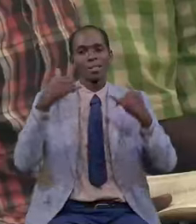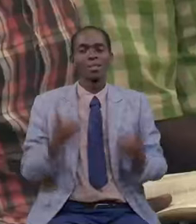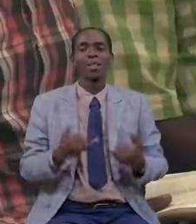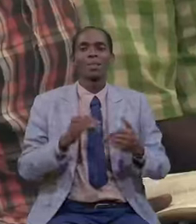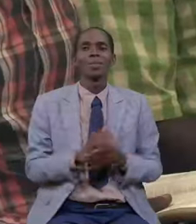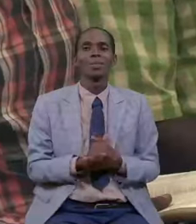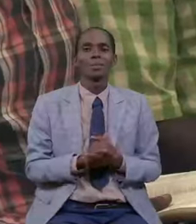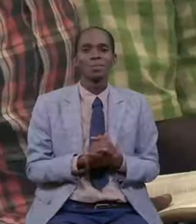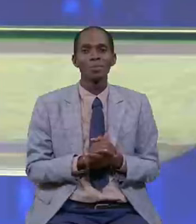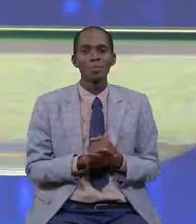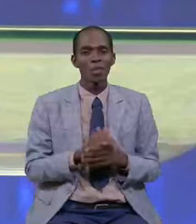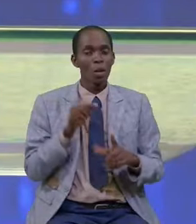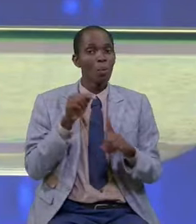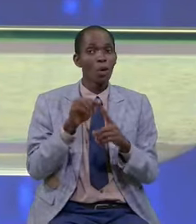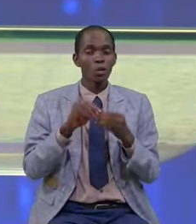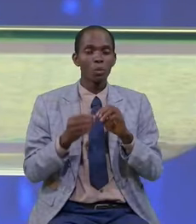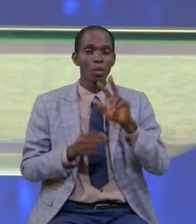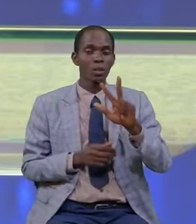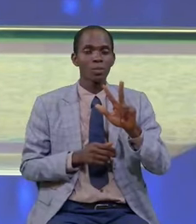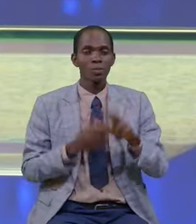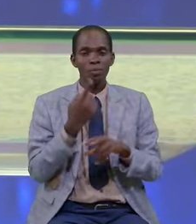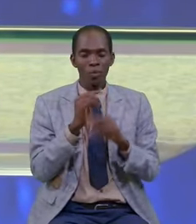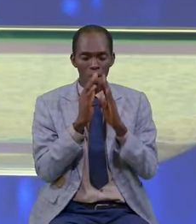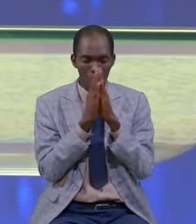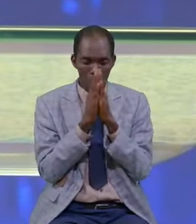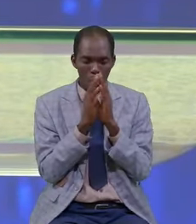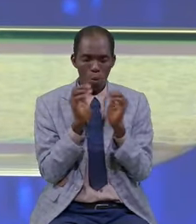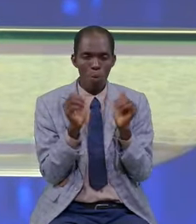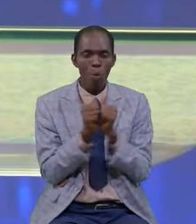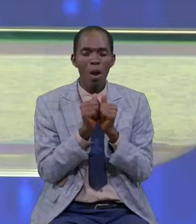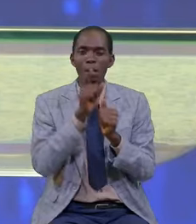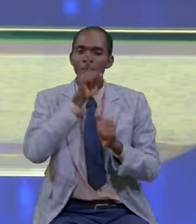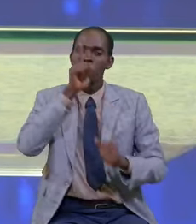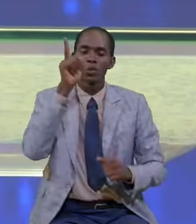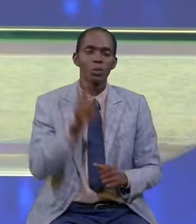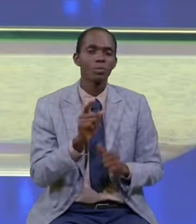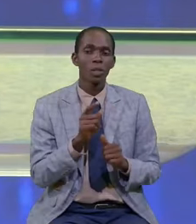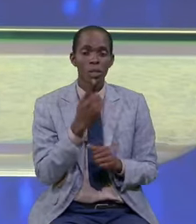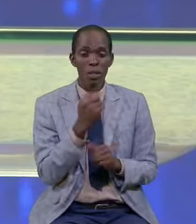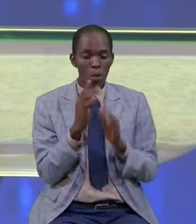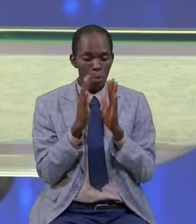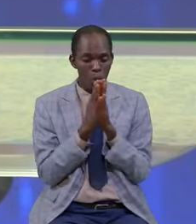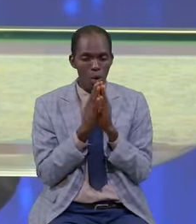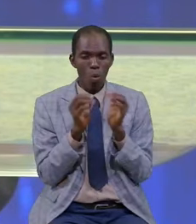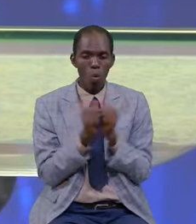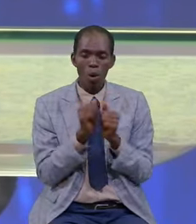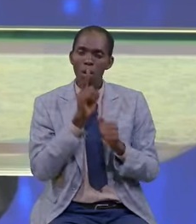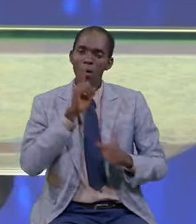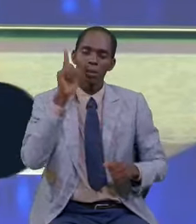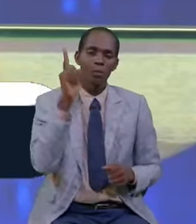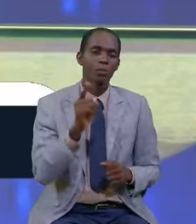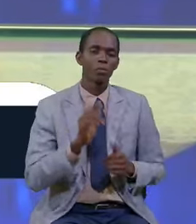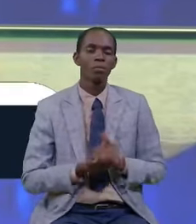maintenant. Troisième point, la prière avec assurance. La prière avec